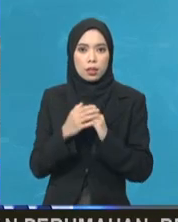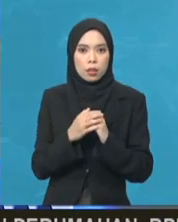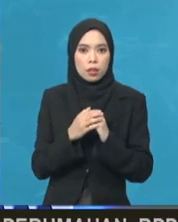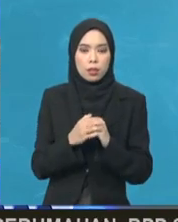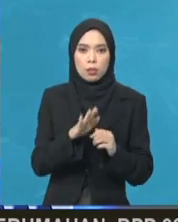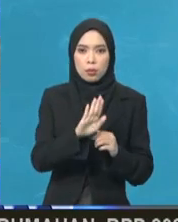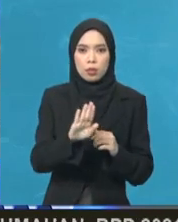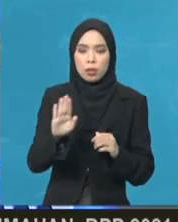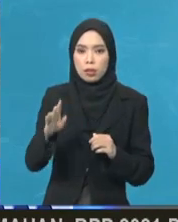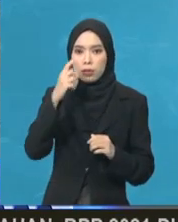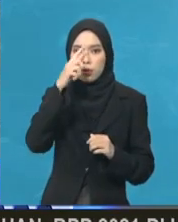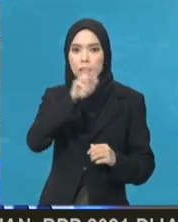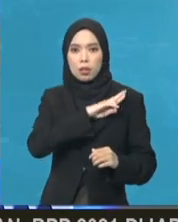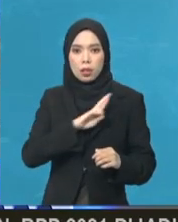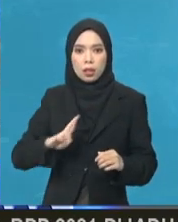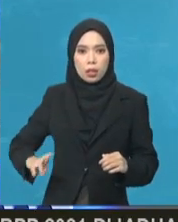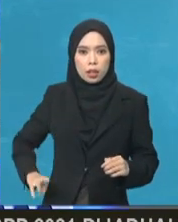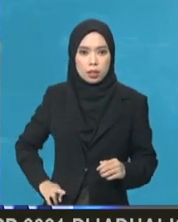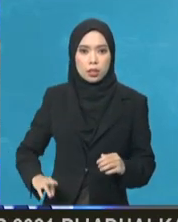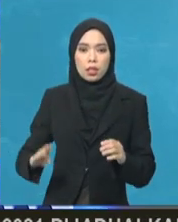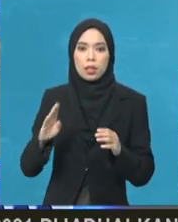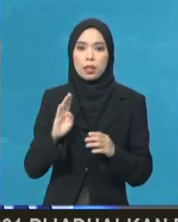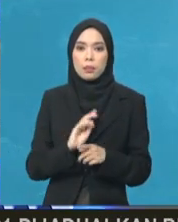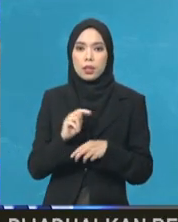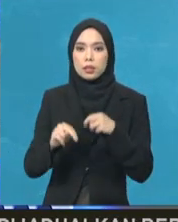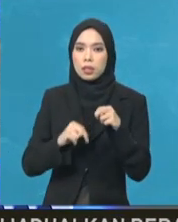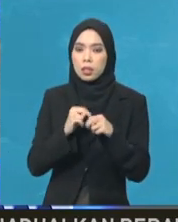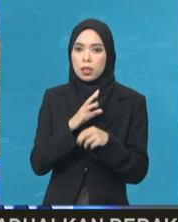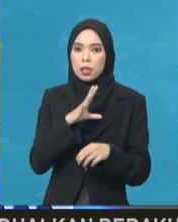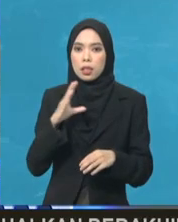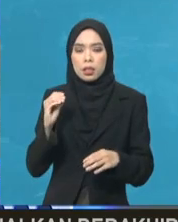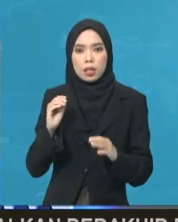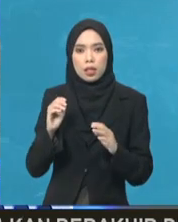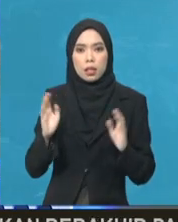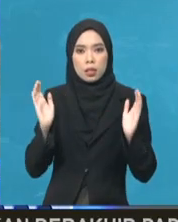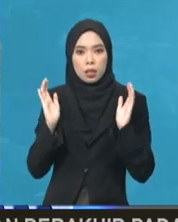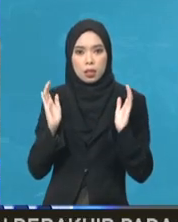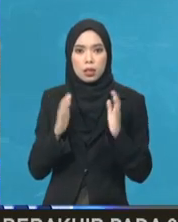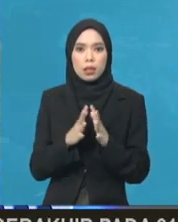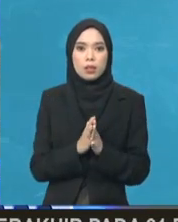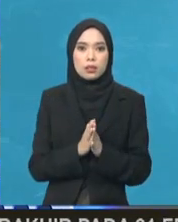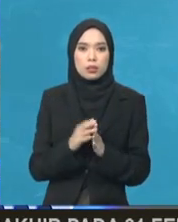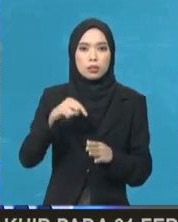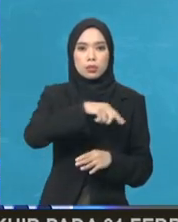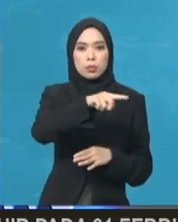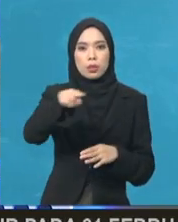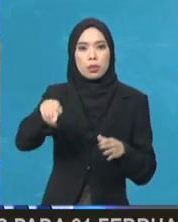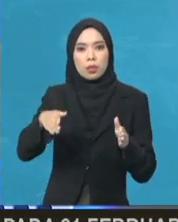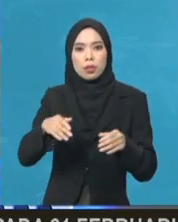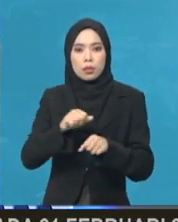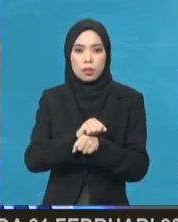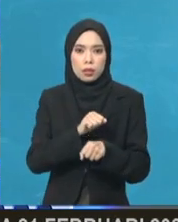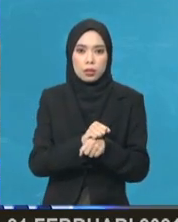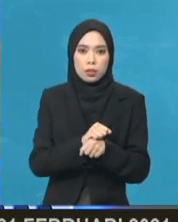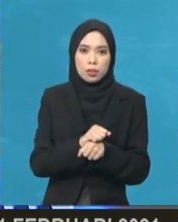masyarakat kepada raja bangsa dan negara seluruh warga kerja dan peserta turut menggembleng tenaga bagi